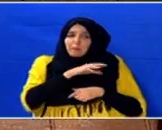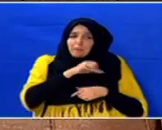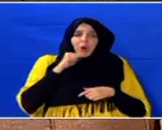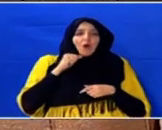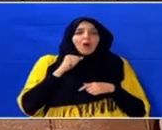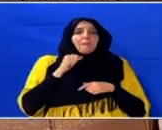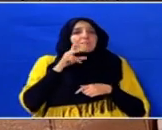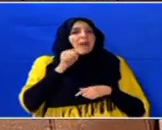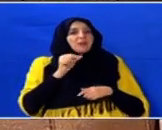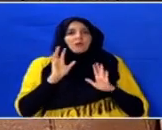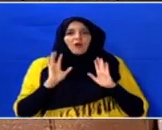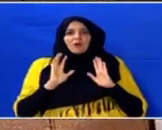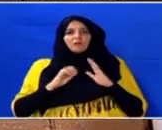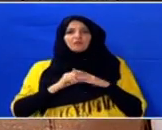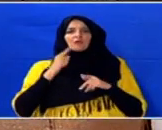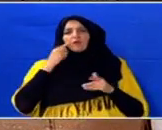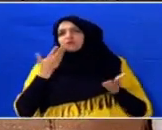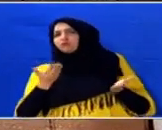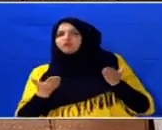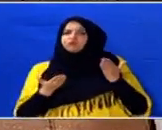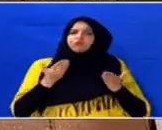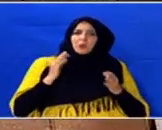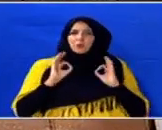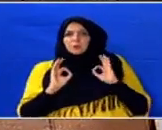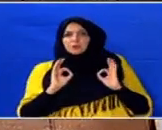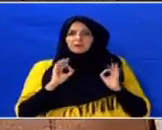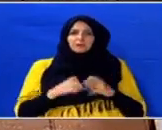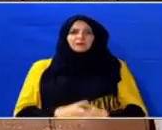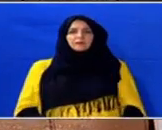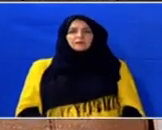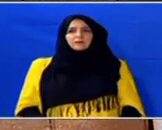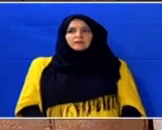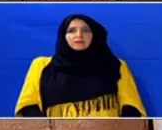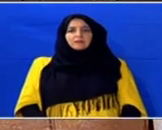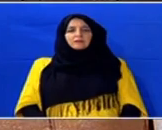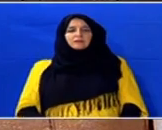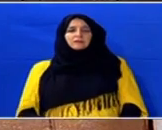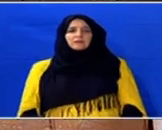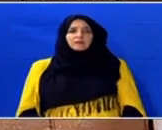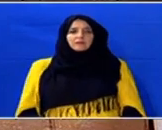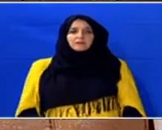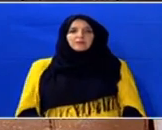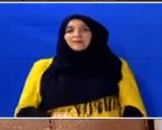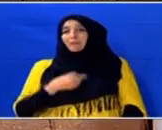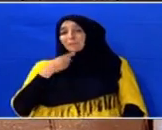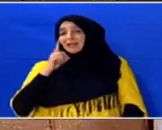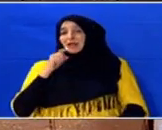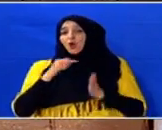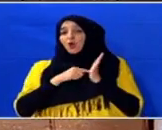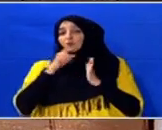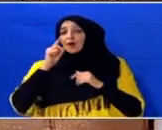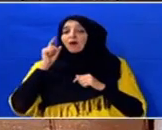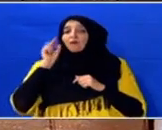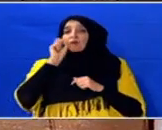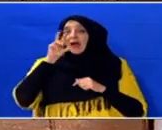مقتضياتها. سدد وقارب، سدد وقارب يا أخي توفيق، ولكن كي تكون في حال السفر